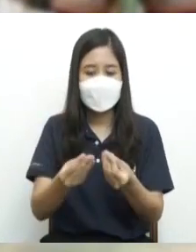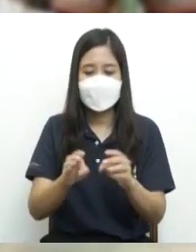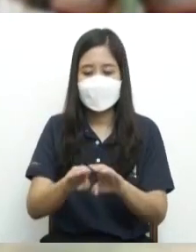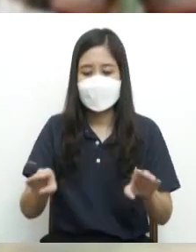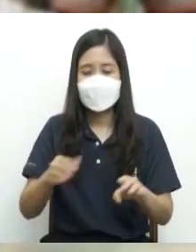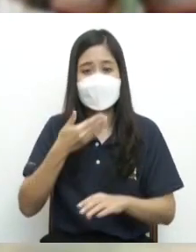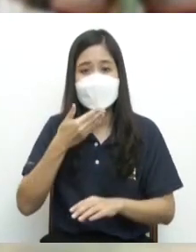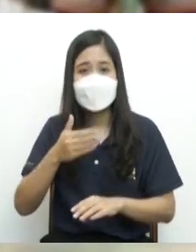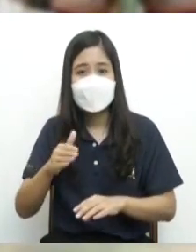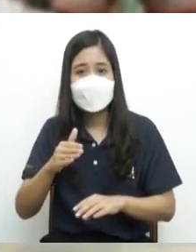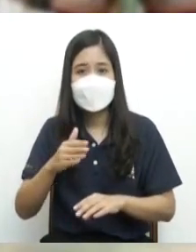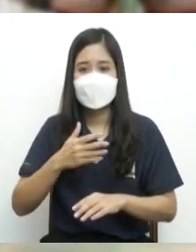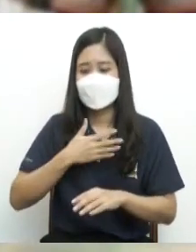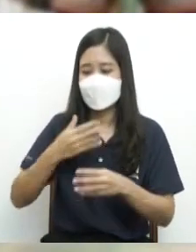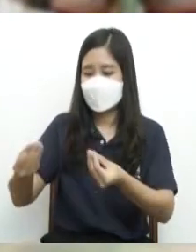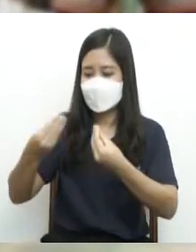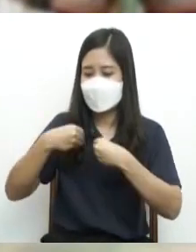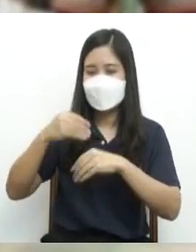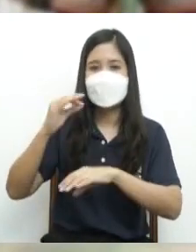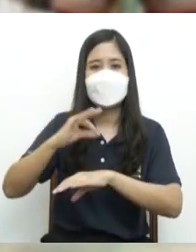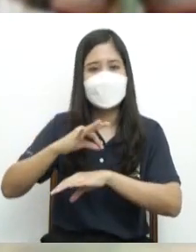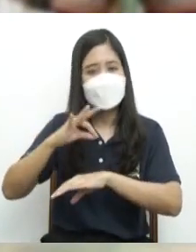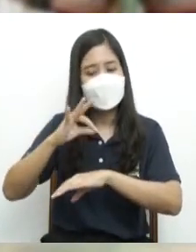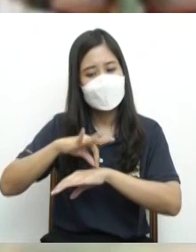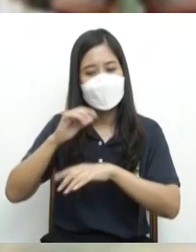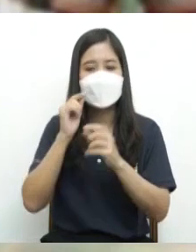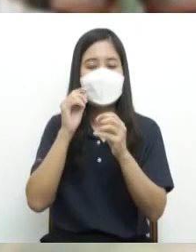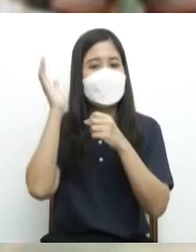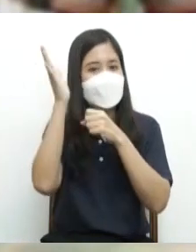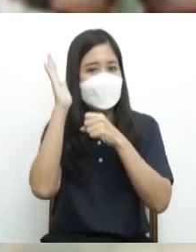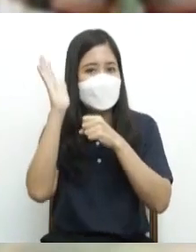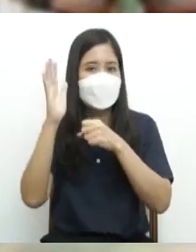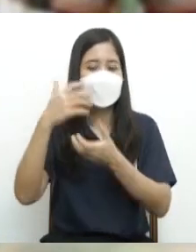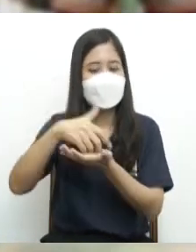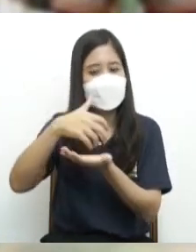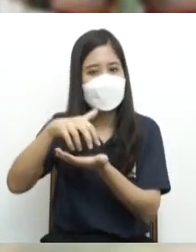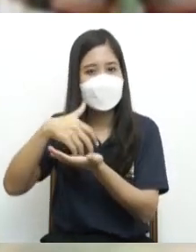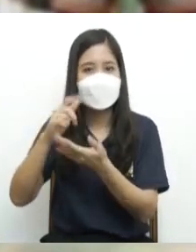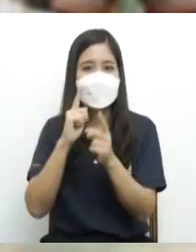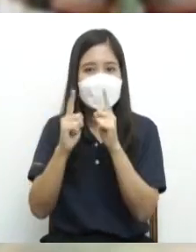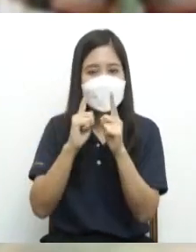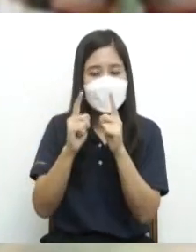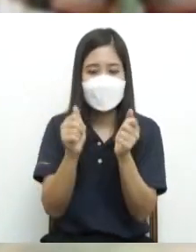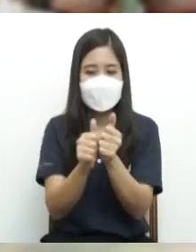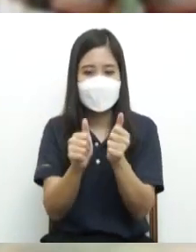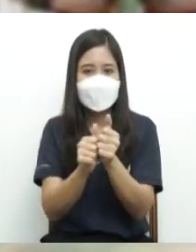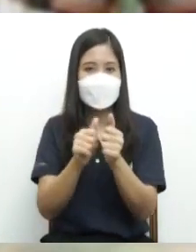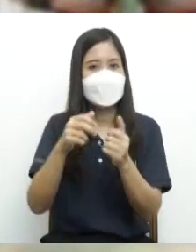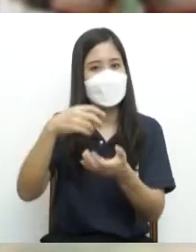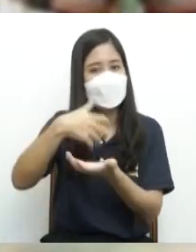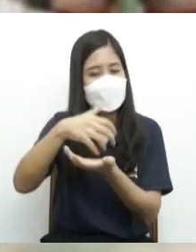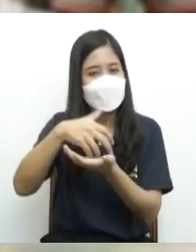ได้รับเชิญให้ไปเป็นวิทยากรบรรยายกับกลุ่มต่างๆเช่นคุยกับกลุ่มรองผู้อำนวยการเขตผมก็จะบอกเสมอ